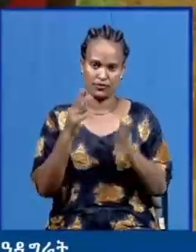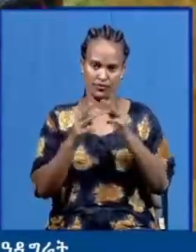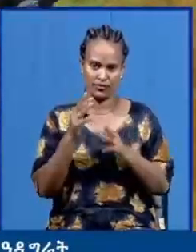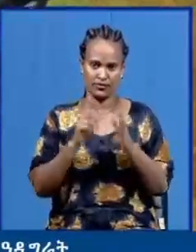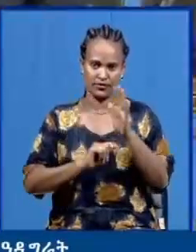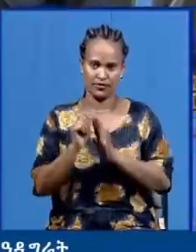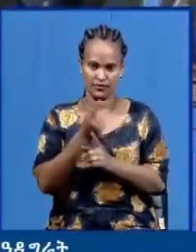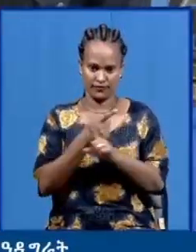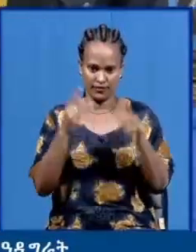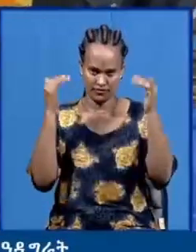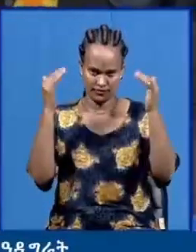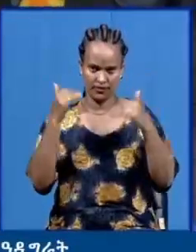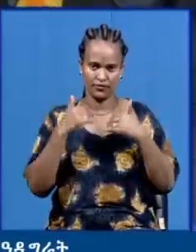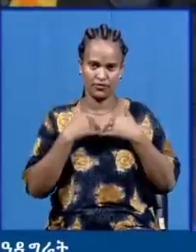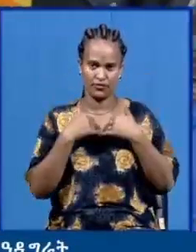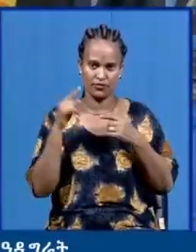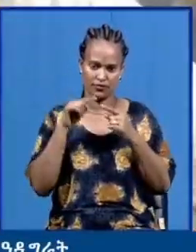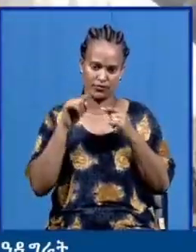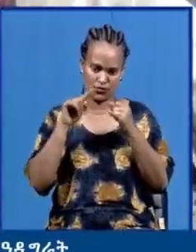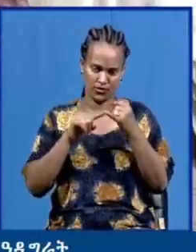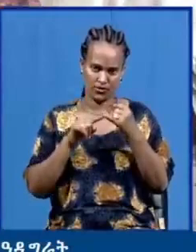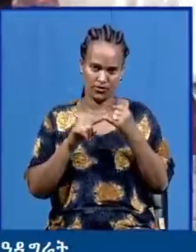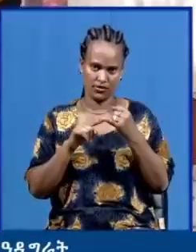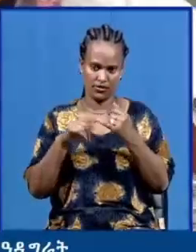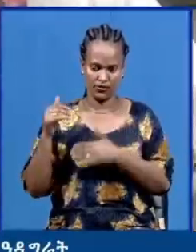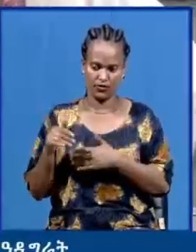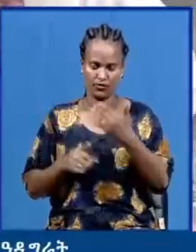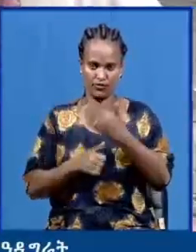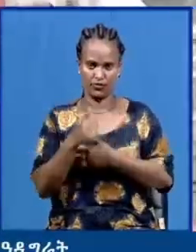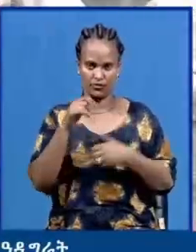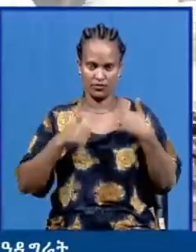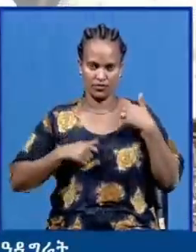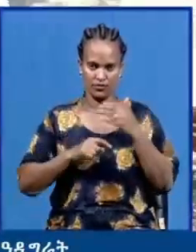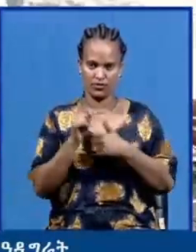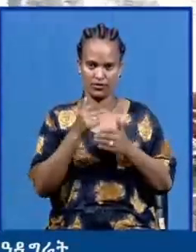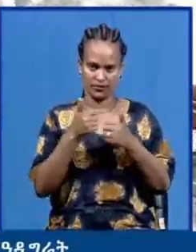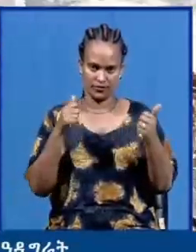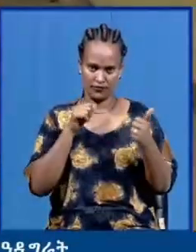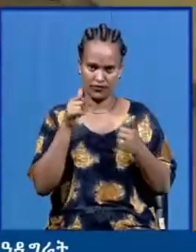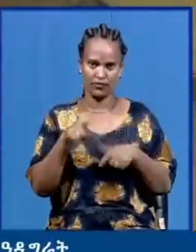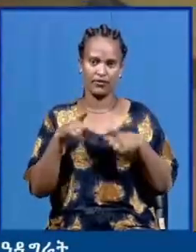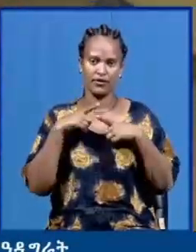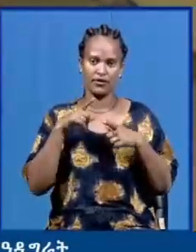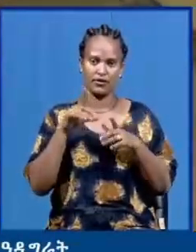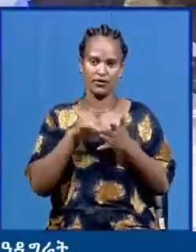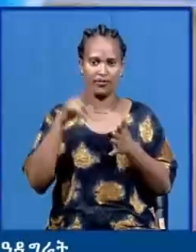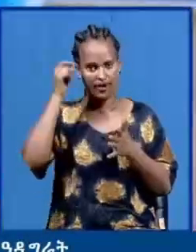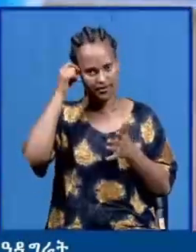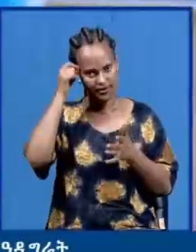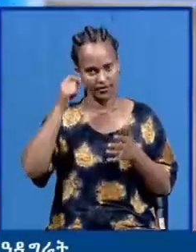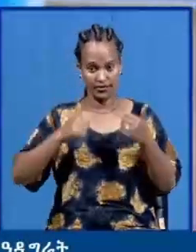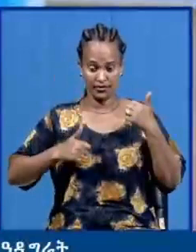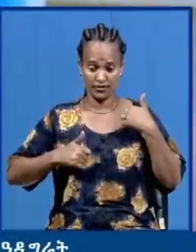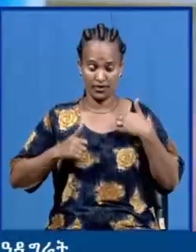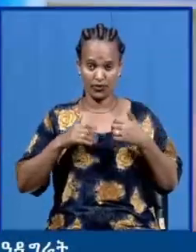ህዝቢ ትግራይ ክፍታሕ ተስፋ ከም ዘለዎምን ክሳብ መወዳእታ ካብ ጎኒ ውግኣት ሰራዊት ትግራይ ከም ዘይፍለዩን ይገልፁ ነበርቲ ከተማ ዓዲግራት።